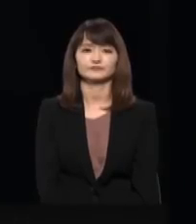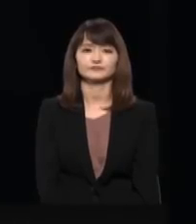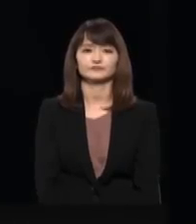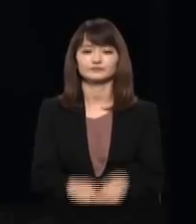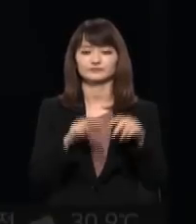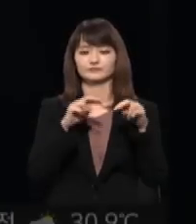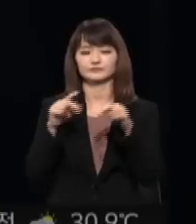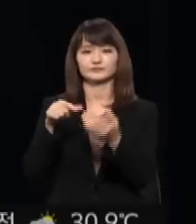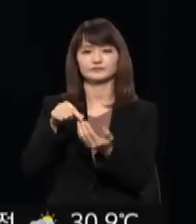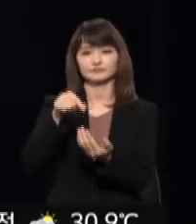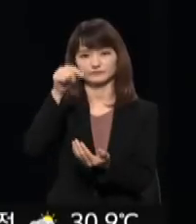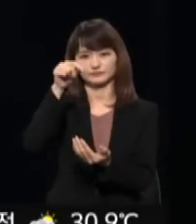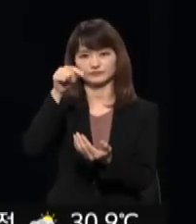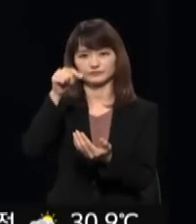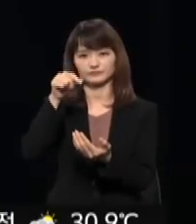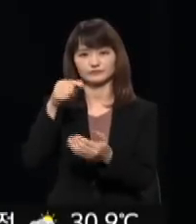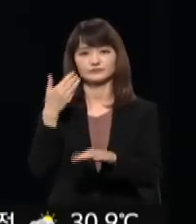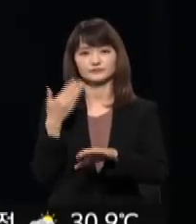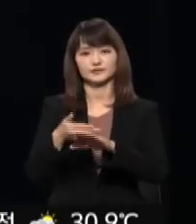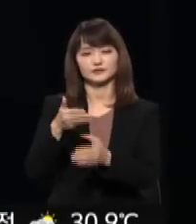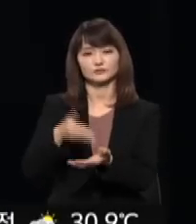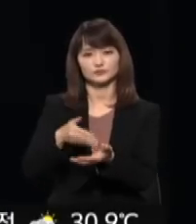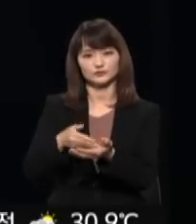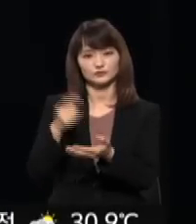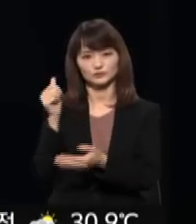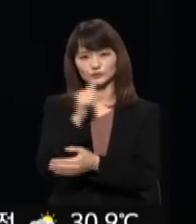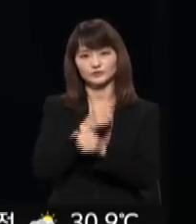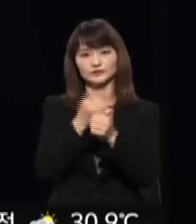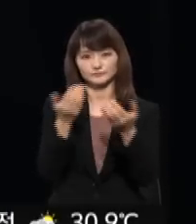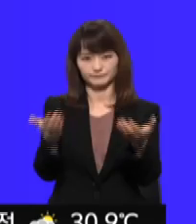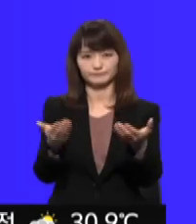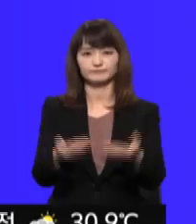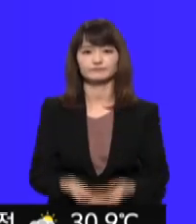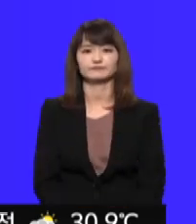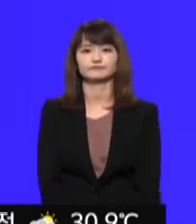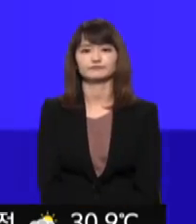아나운서의 서핑으로 다른 뉴스도 또 보겠습니다